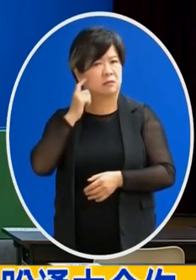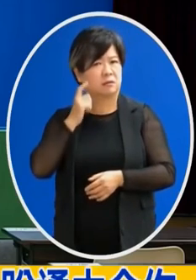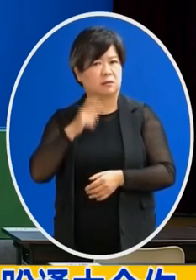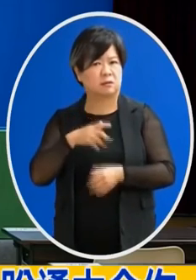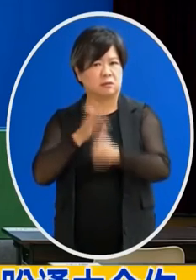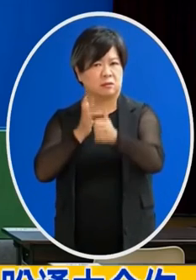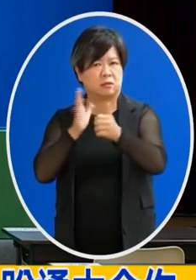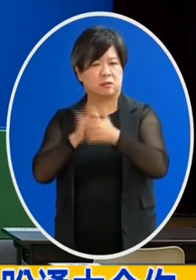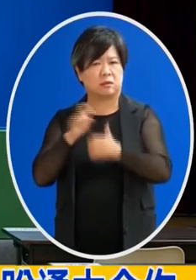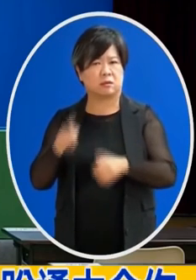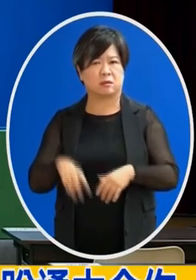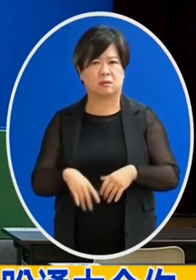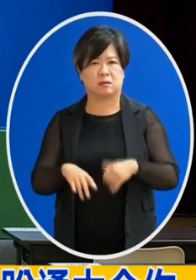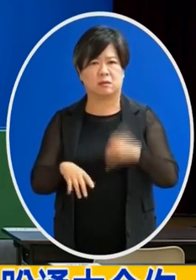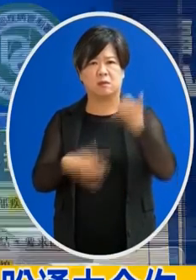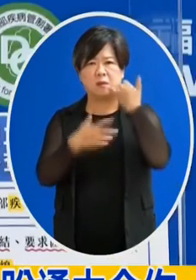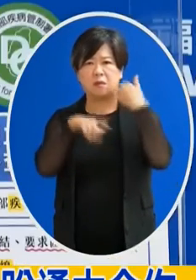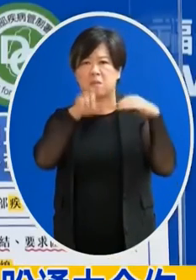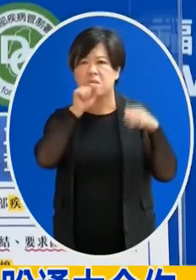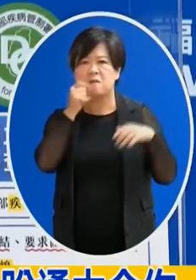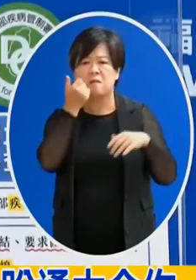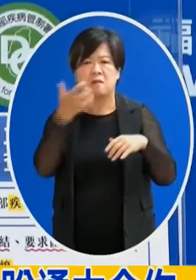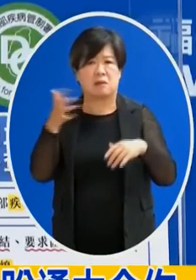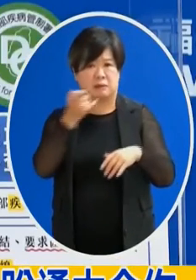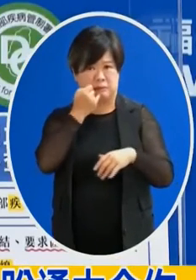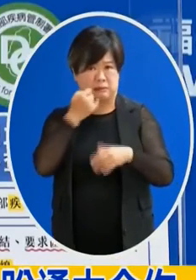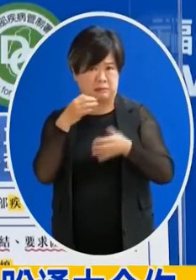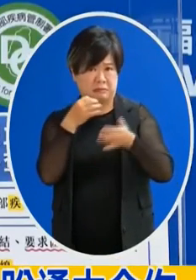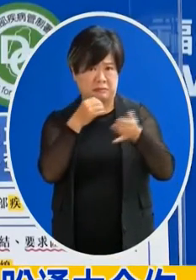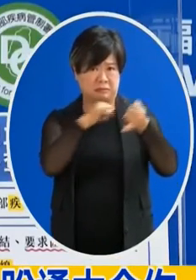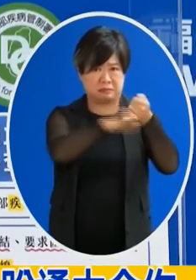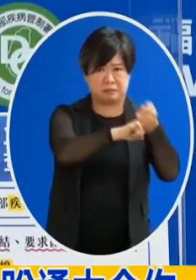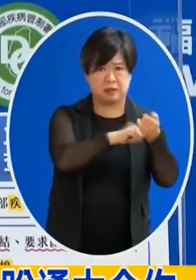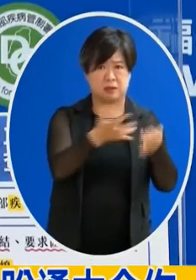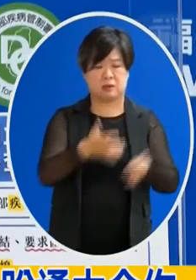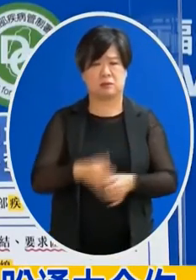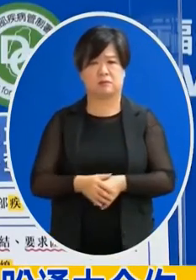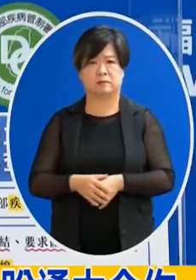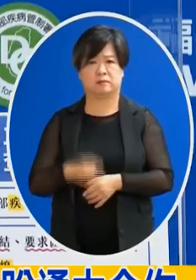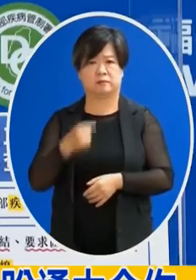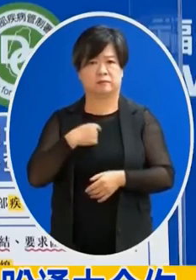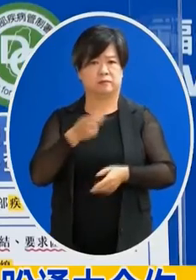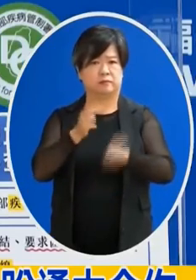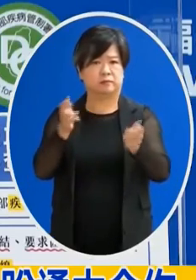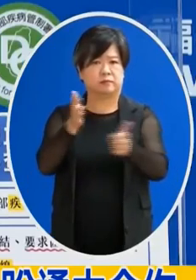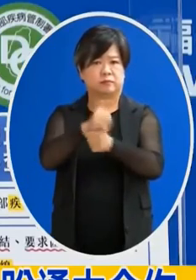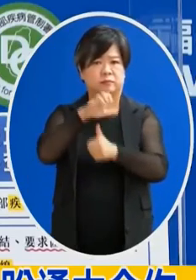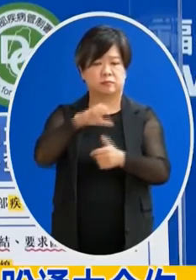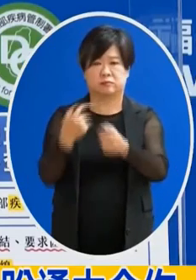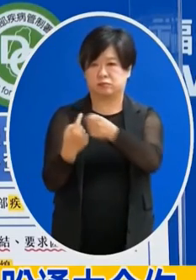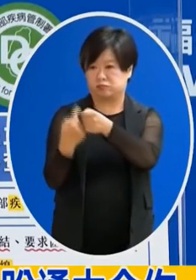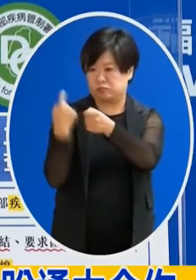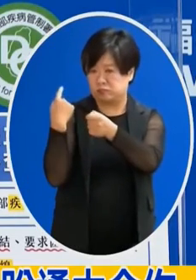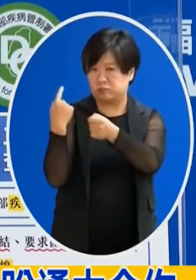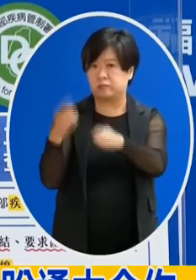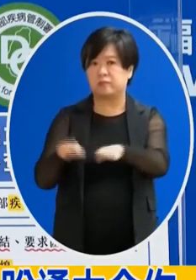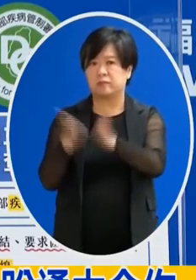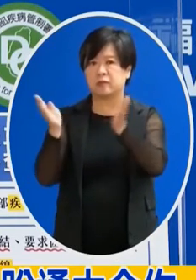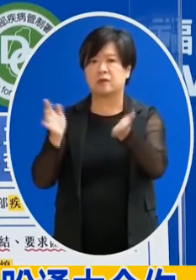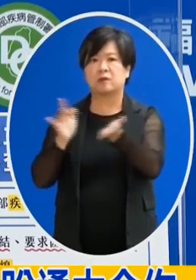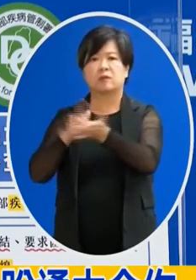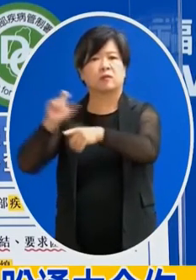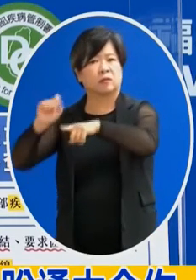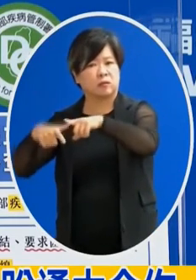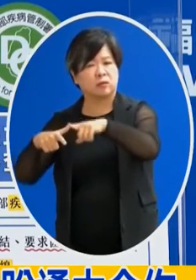这个复星买辉瑞疫苗？ 疫情指挥中心从去年开始各个药厂